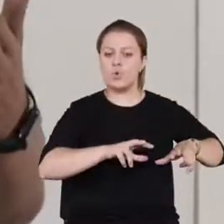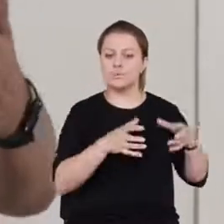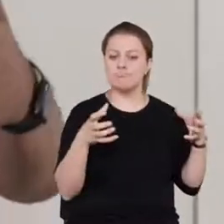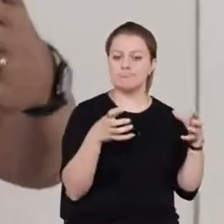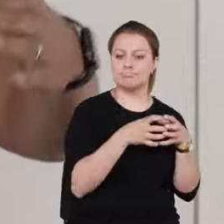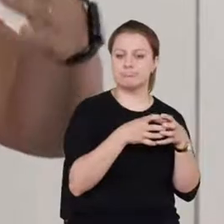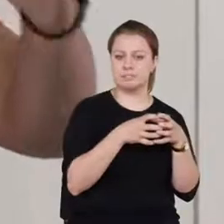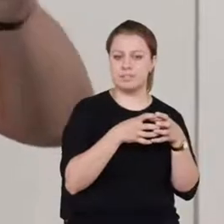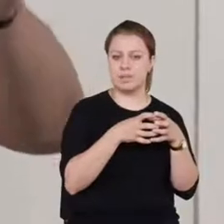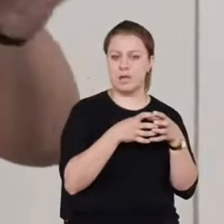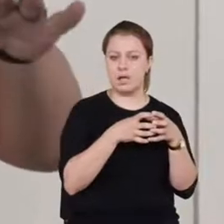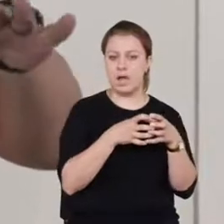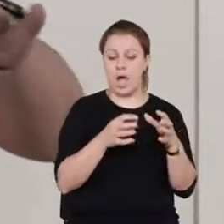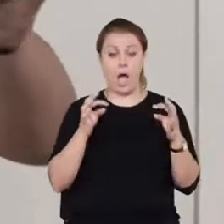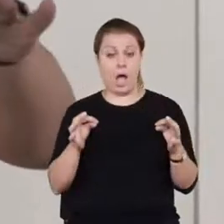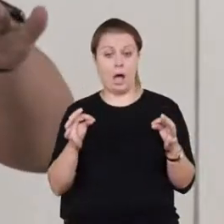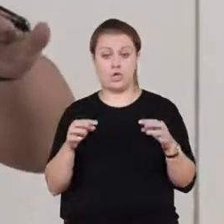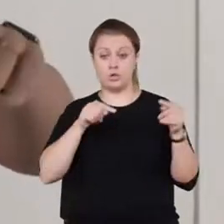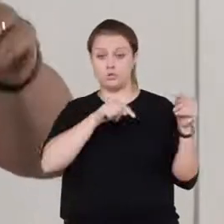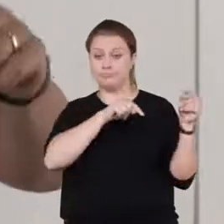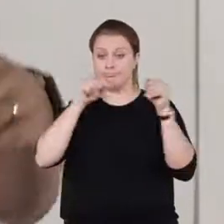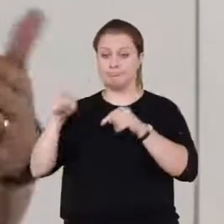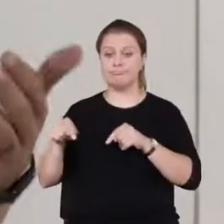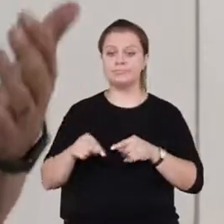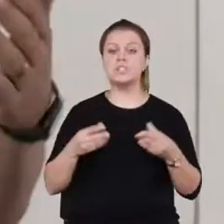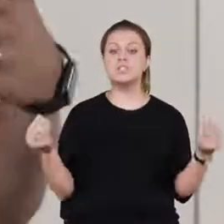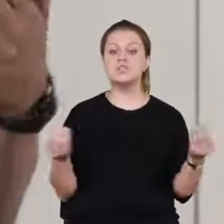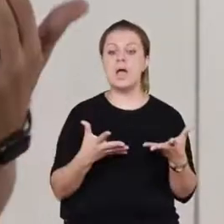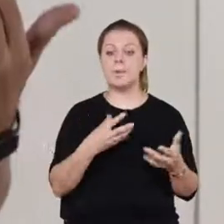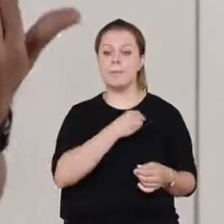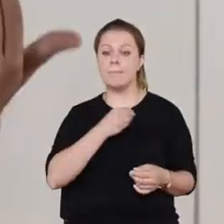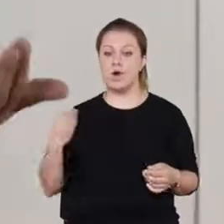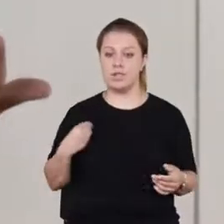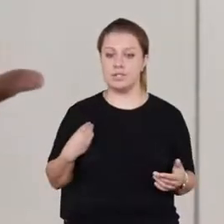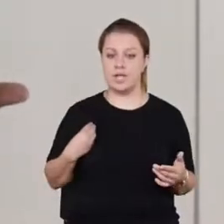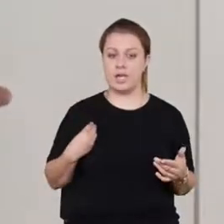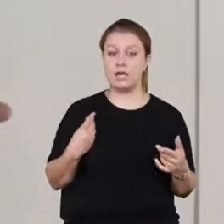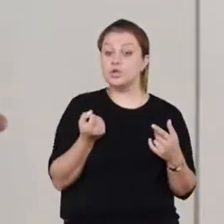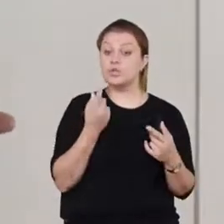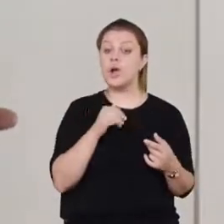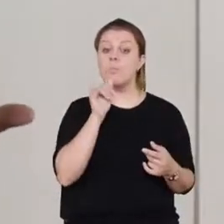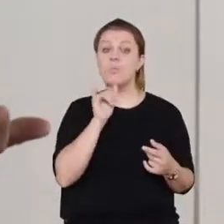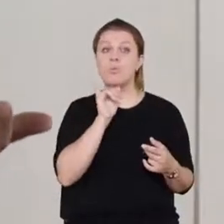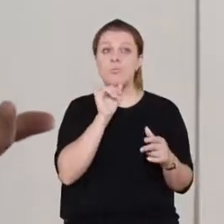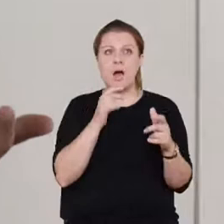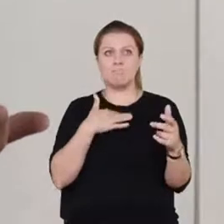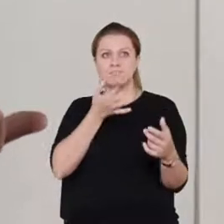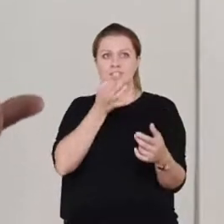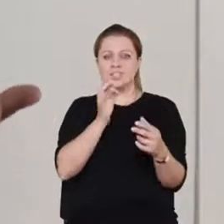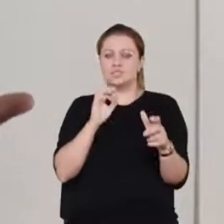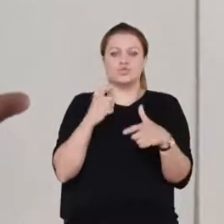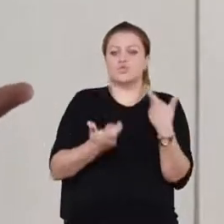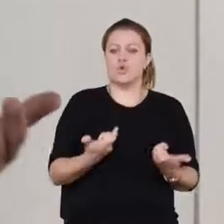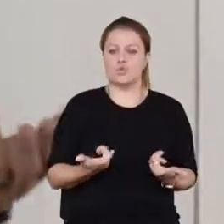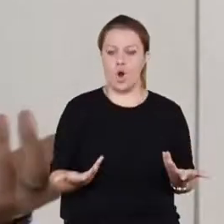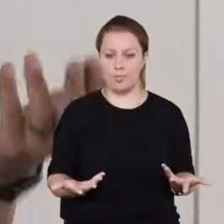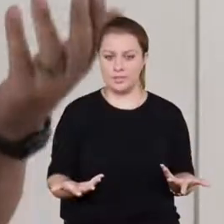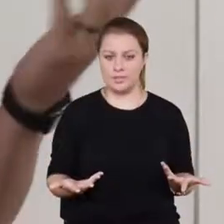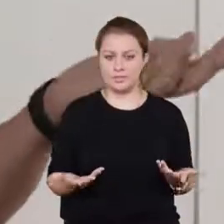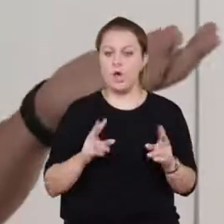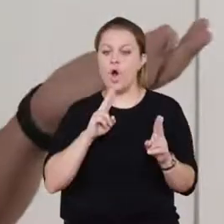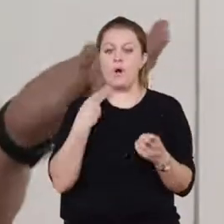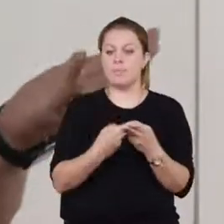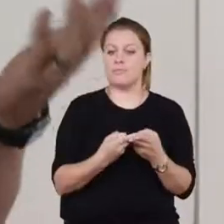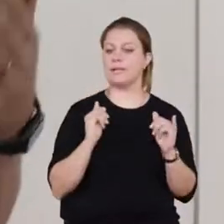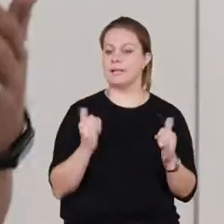do centrum kapitalistycznego, takich jak ziemie polskie, że to jest próba odpowiedzenia na pytanie, co z tym zrobić. No